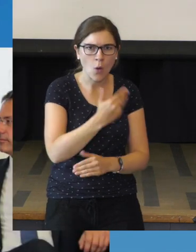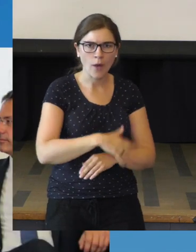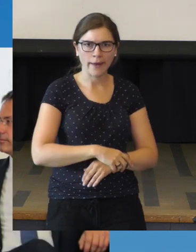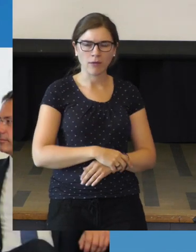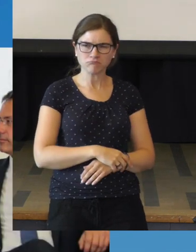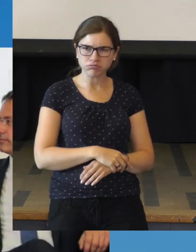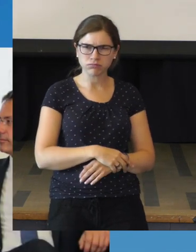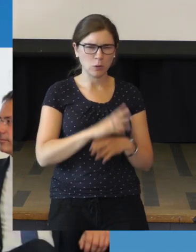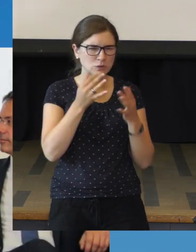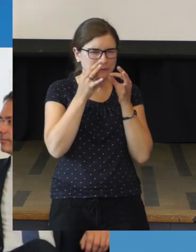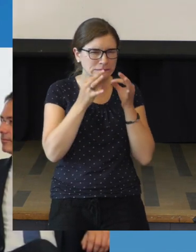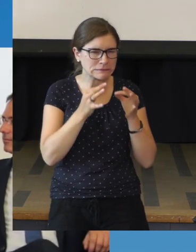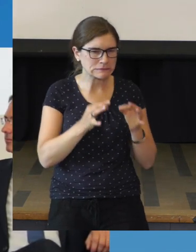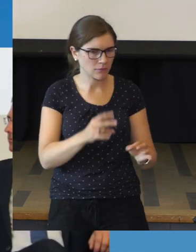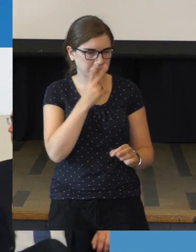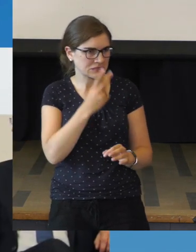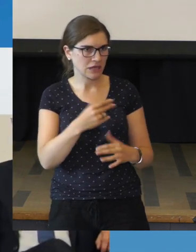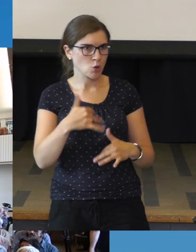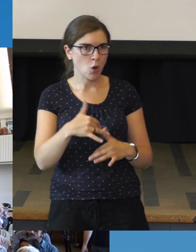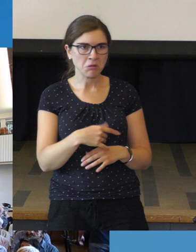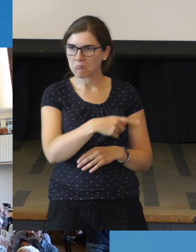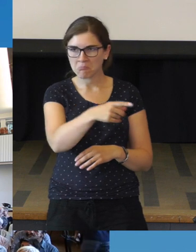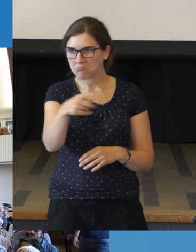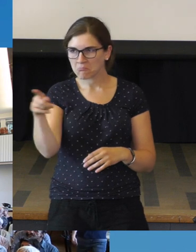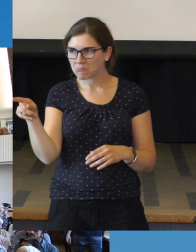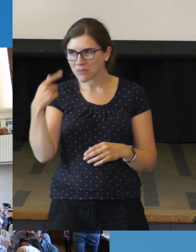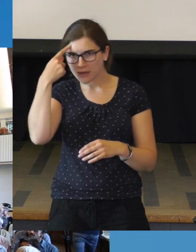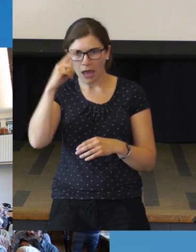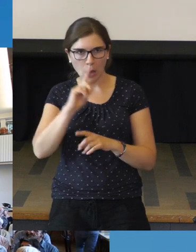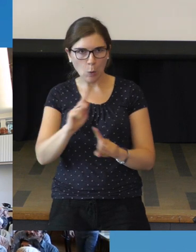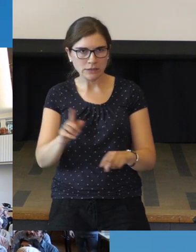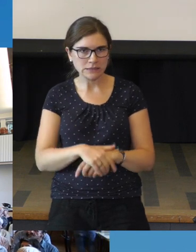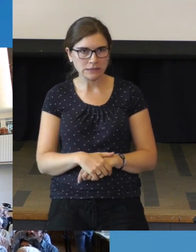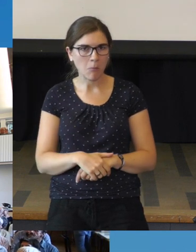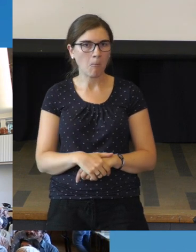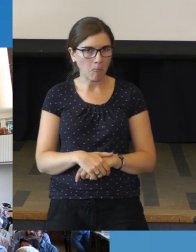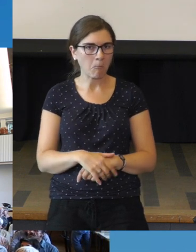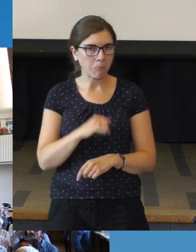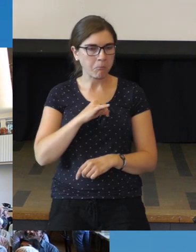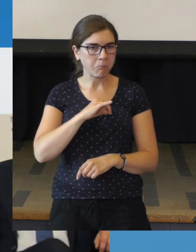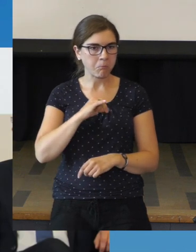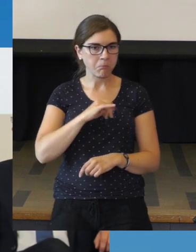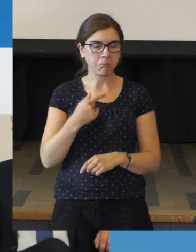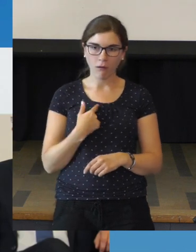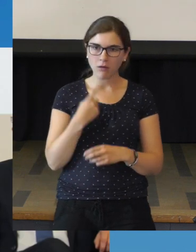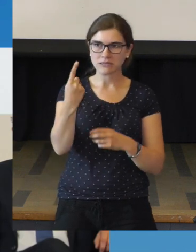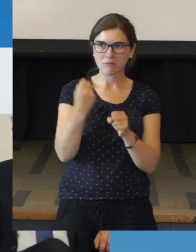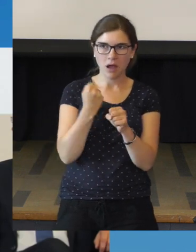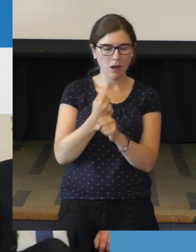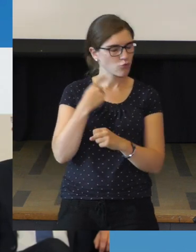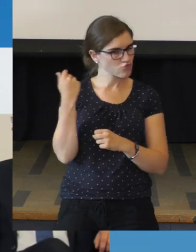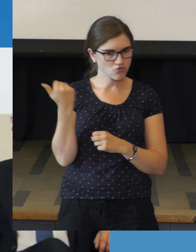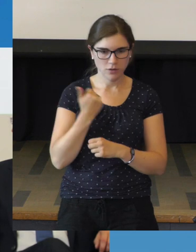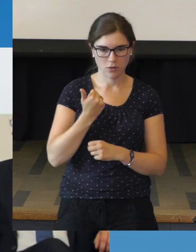im Einzelnen habe ich das auch noch nie gesehen. Ich glaube auch noch niemand hier im Saal. Das ist eine tolle Arbeit, die Sie da leisten